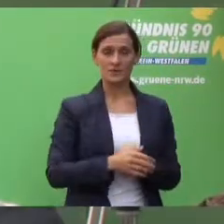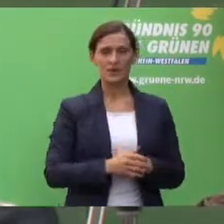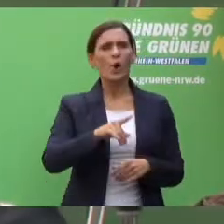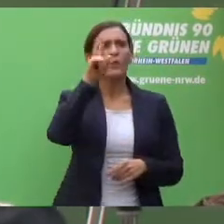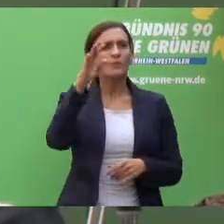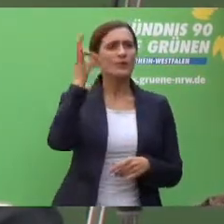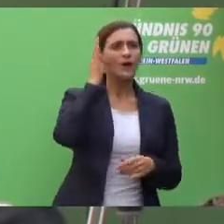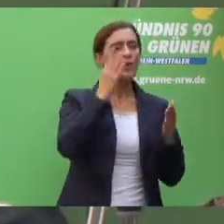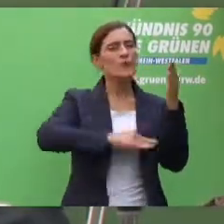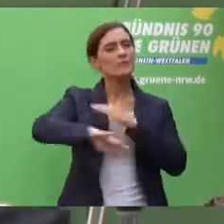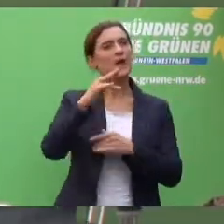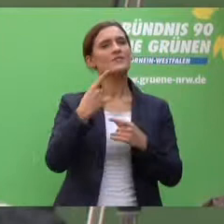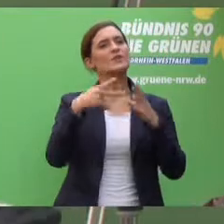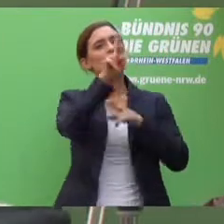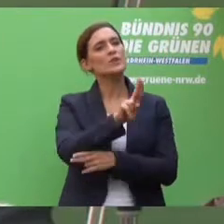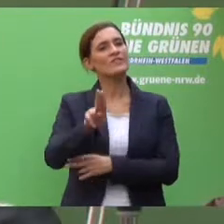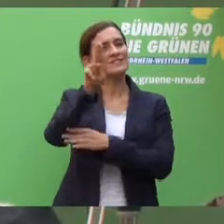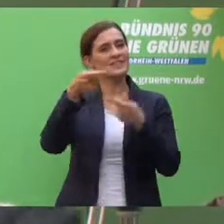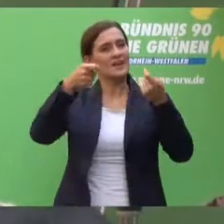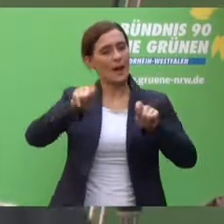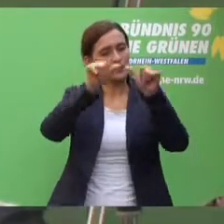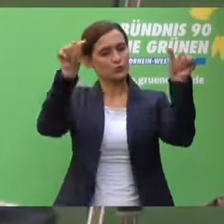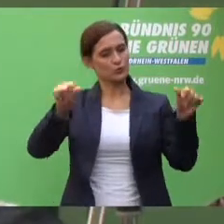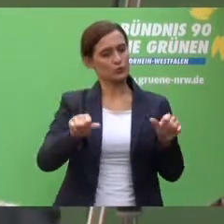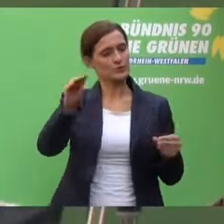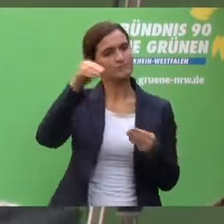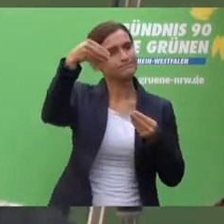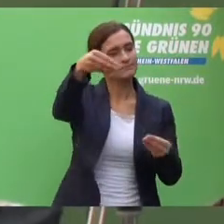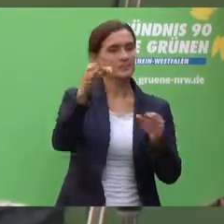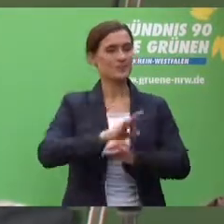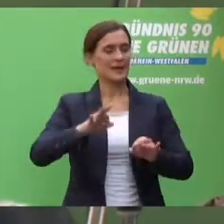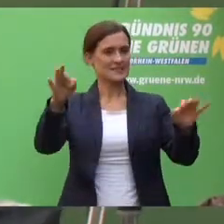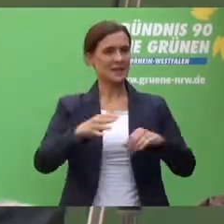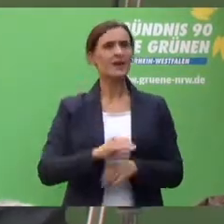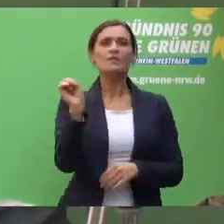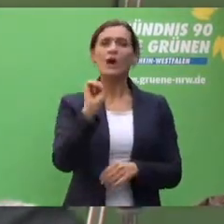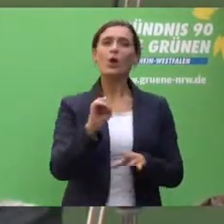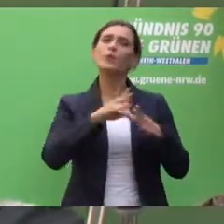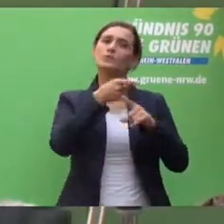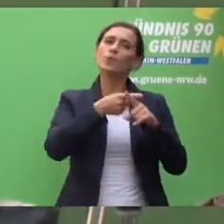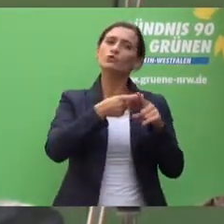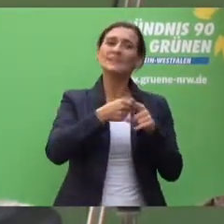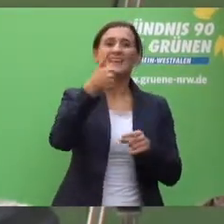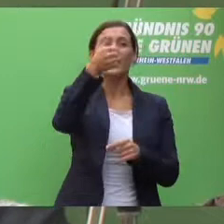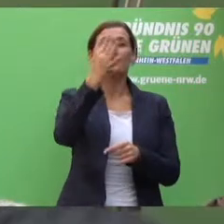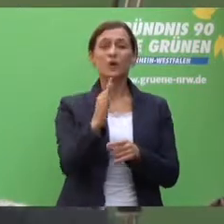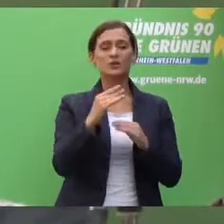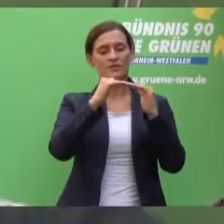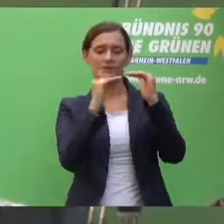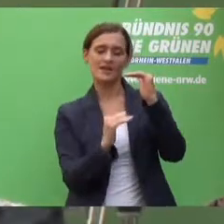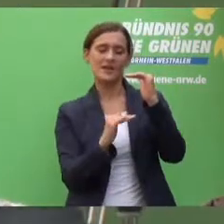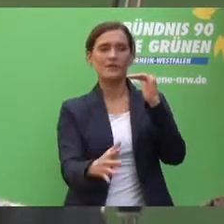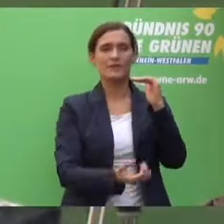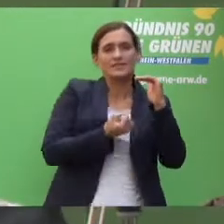besseren Hochschulabschlüsse haben, im Schnitt ein Viertel weniger verdienen als Männer?